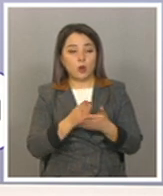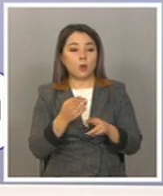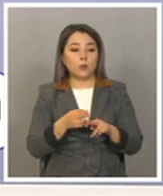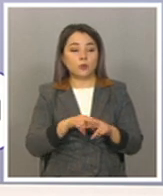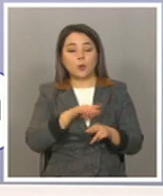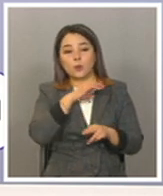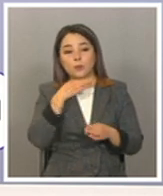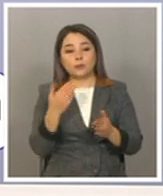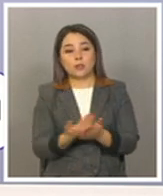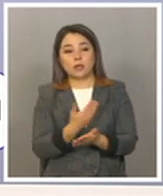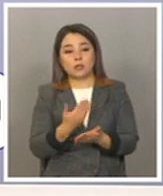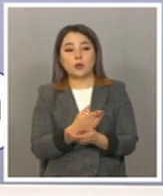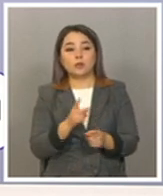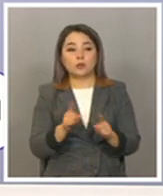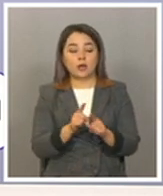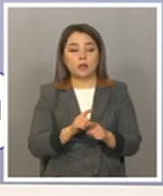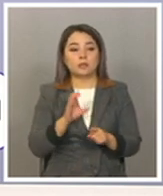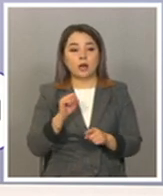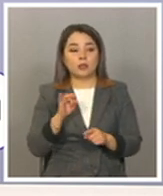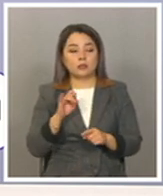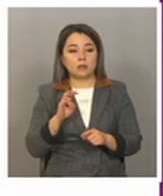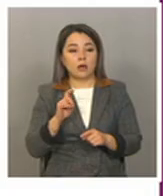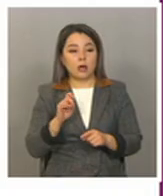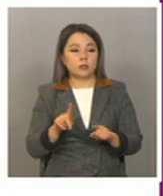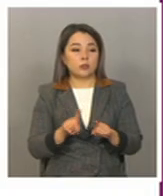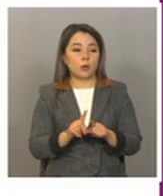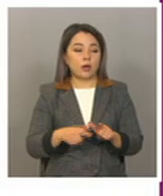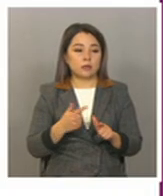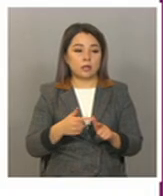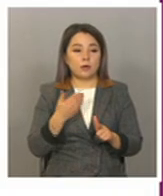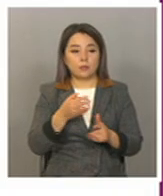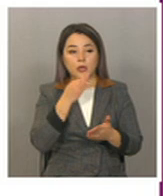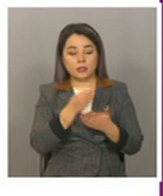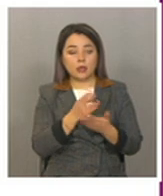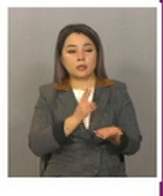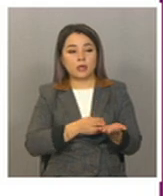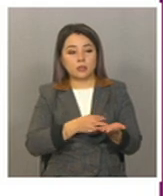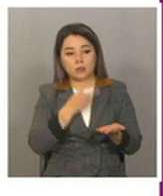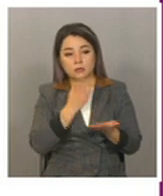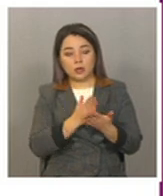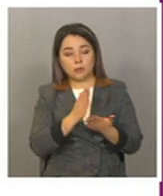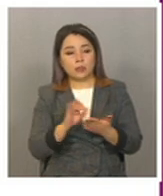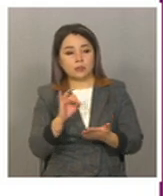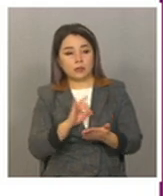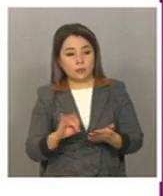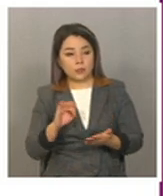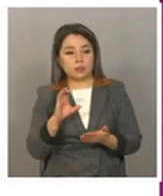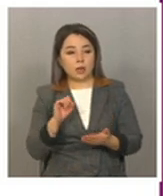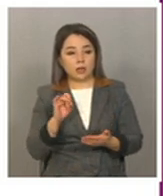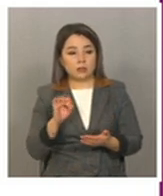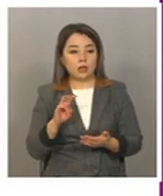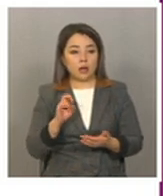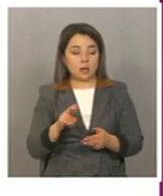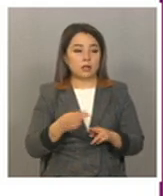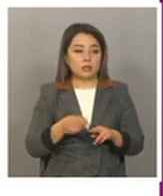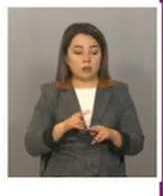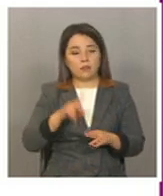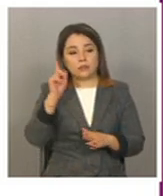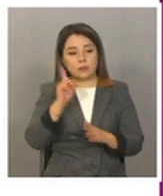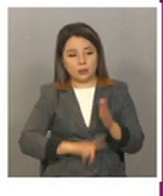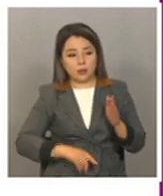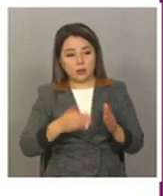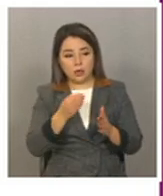көптеген деректерде Сайын хан деген атау берілгендігі туралы деректемелер бар. Ал Сайын хан деген сөз адал